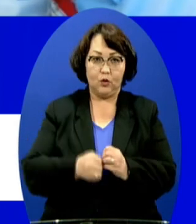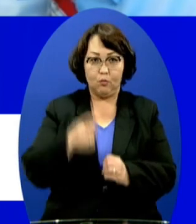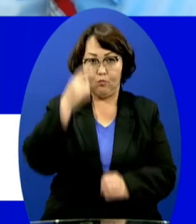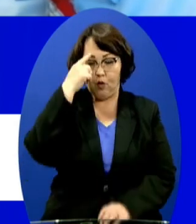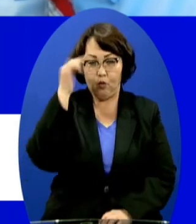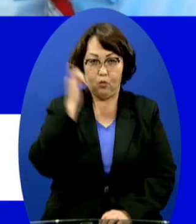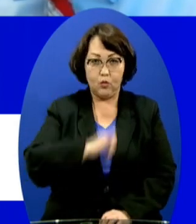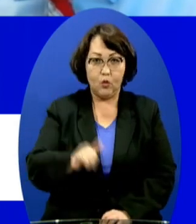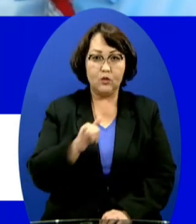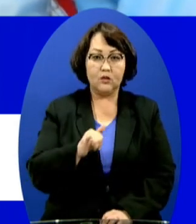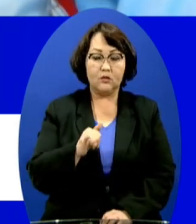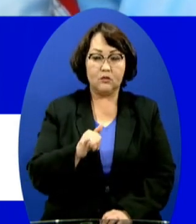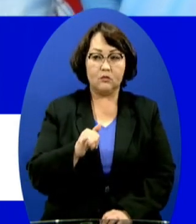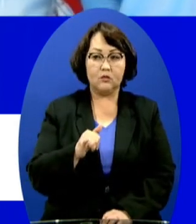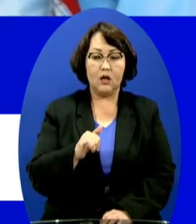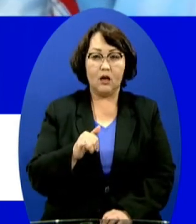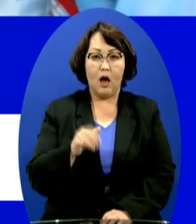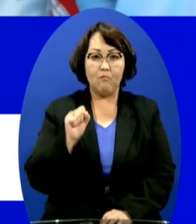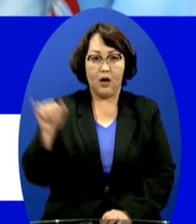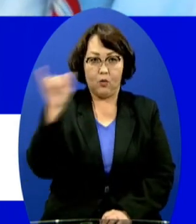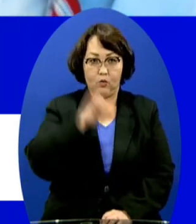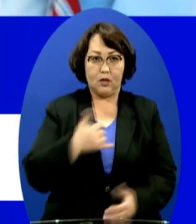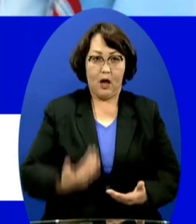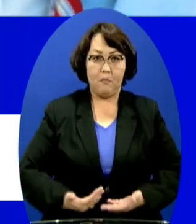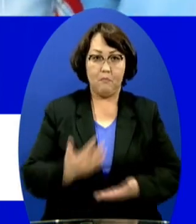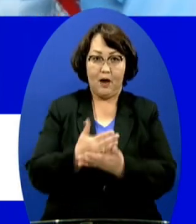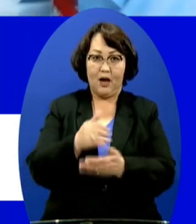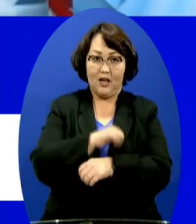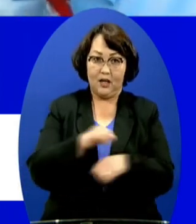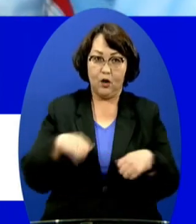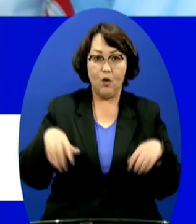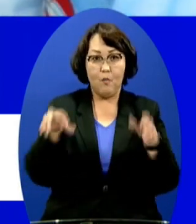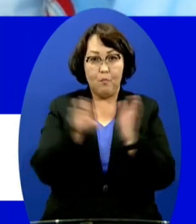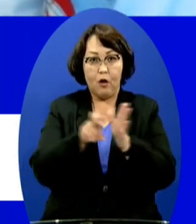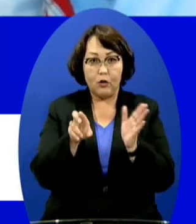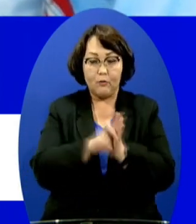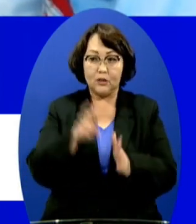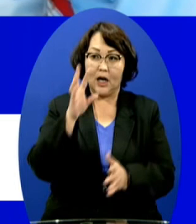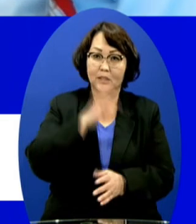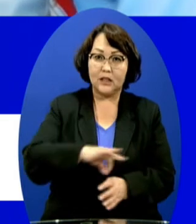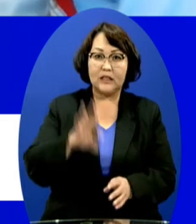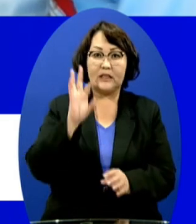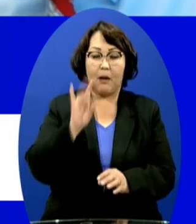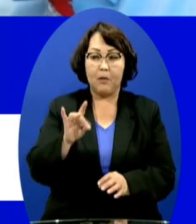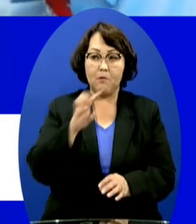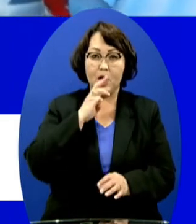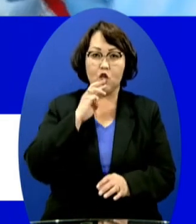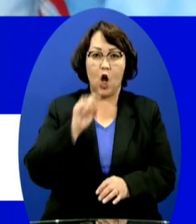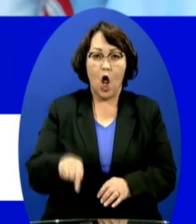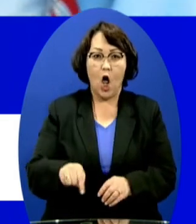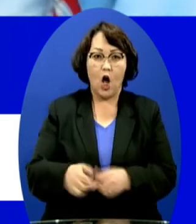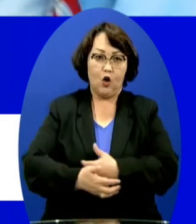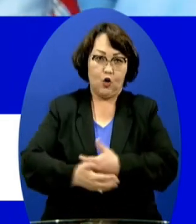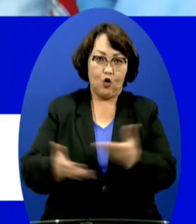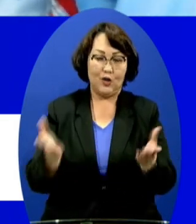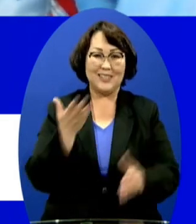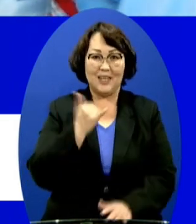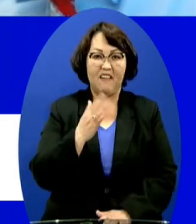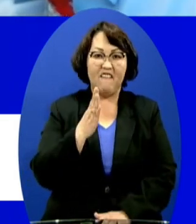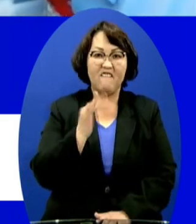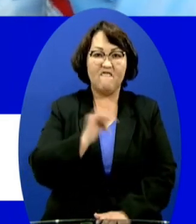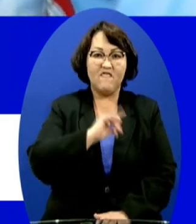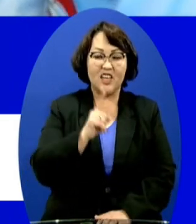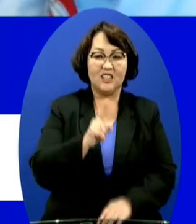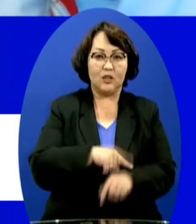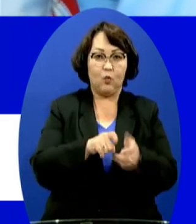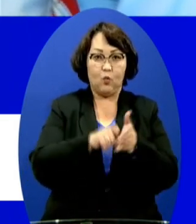иргэд энд байгаа Монгол иргэн маань бас боломжийн ашиглах болцоонууд юу байна гэсэн мэдээллүүд өгч байгаа. Визийн хугацаа дууссан хүмүүст одоо визээ